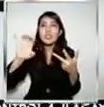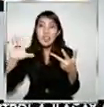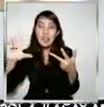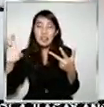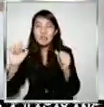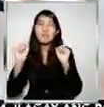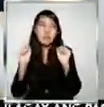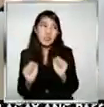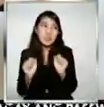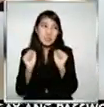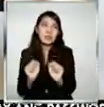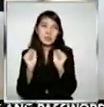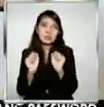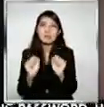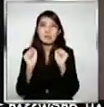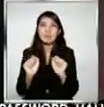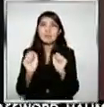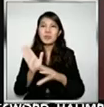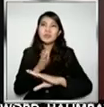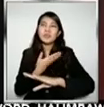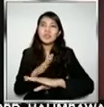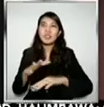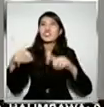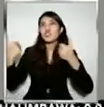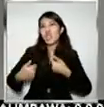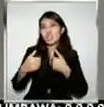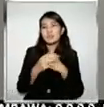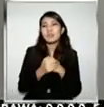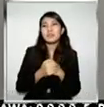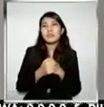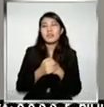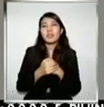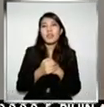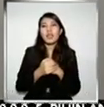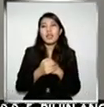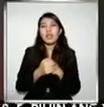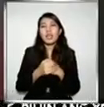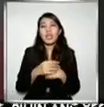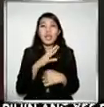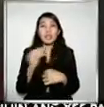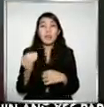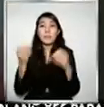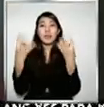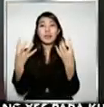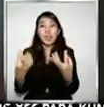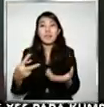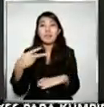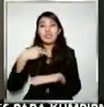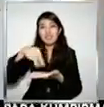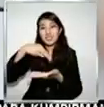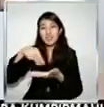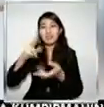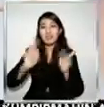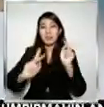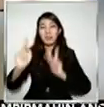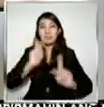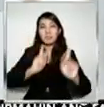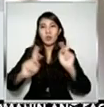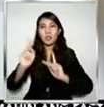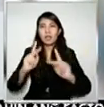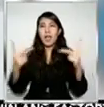Thankful din si Julie na maliban sa Bagsakan cover niya, marami rin nakisayaw sa TikTok version ng kanyang latest single na Better.